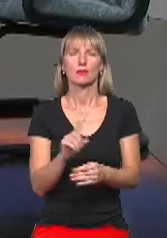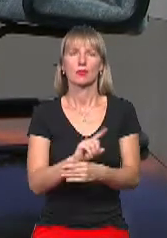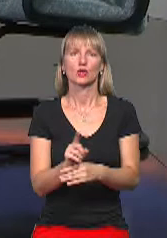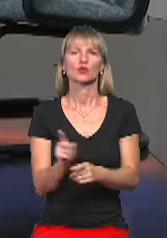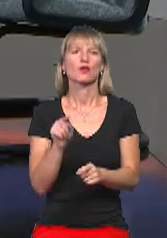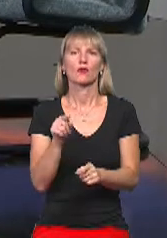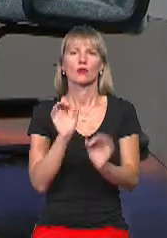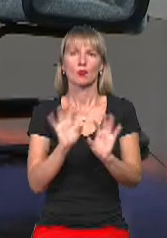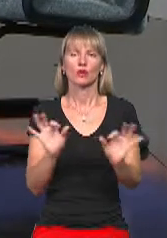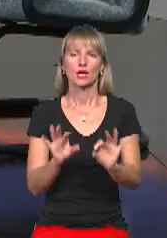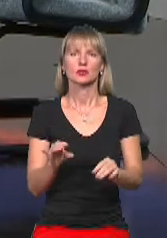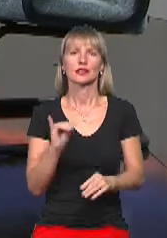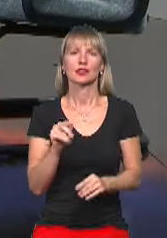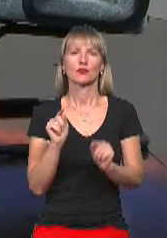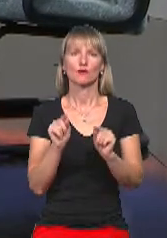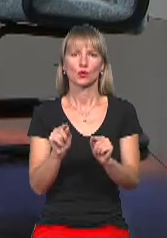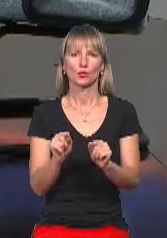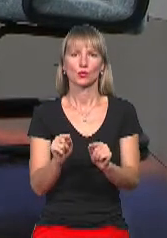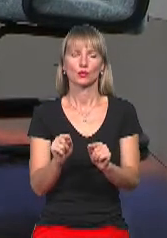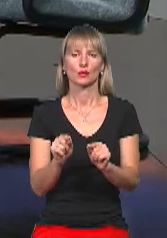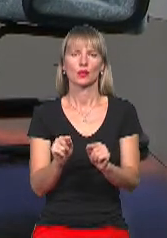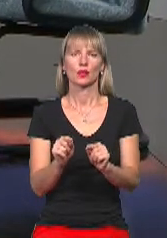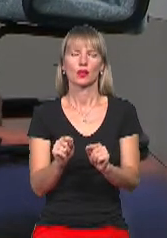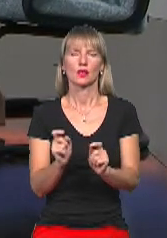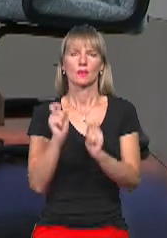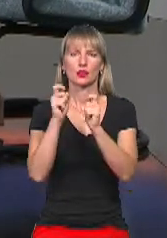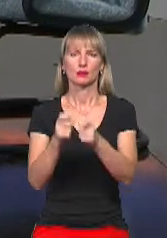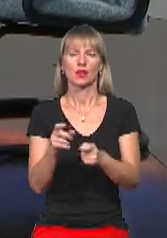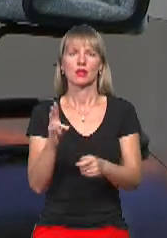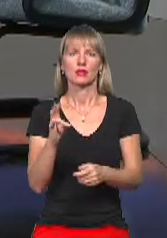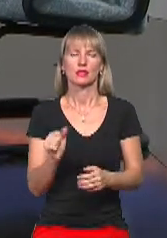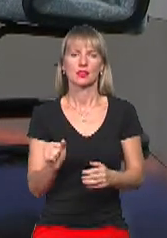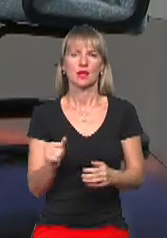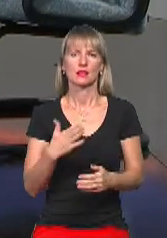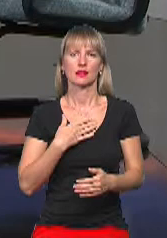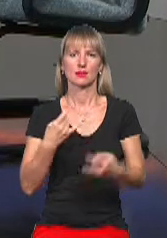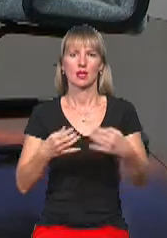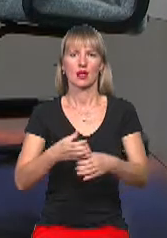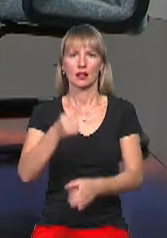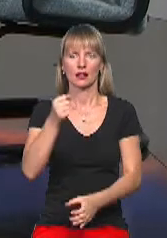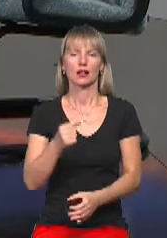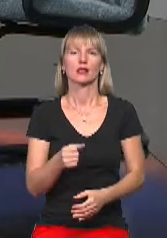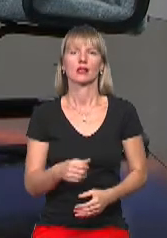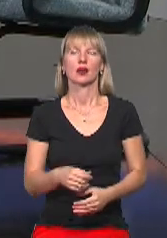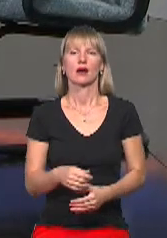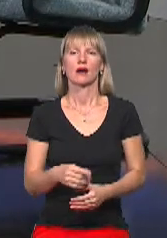що воно пояснює. І оту сам апарат, який почепили на Суспільне, що там з ним? Ну,